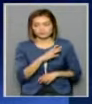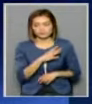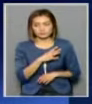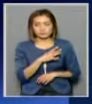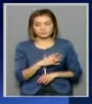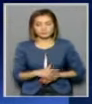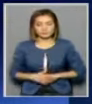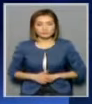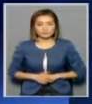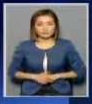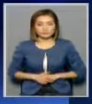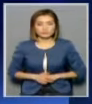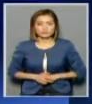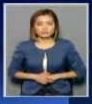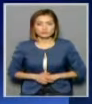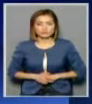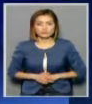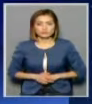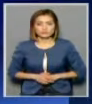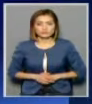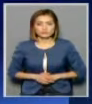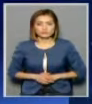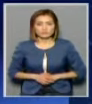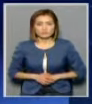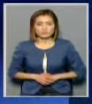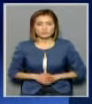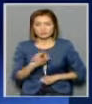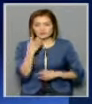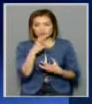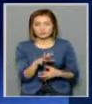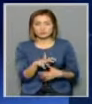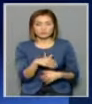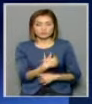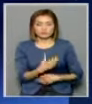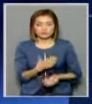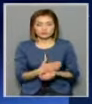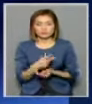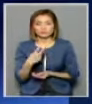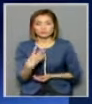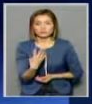7-8 малдың ауырып тұрған, қызуының көтеріліп тұрғанын анықтаған. Содан кейін